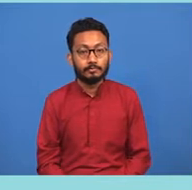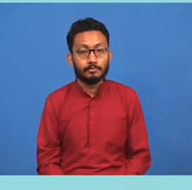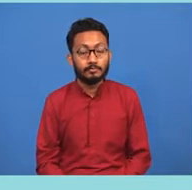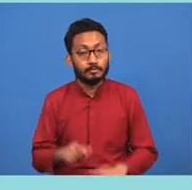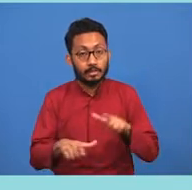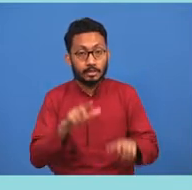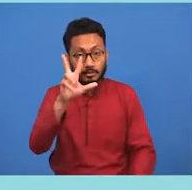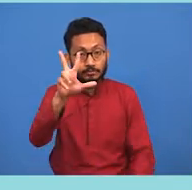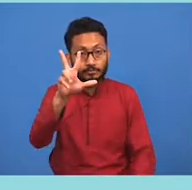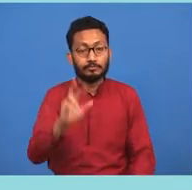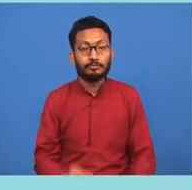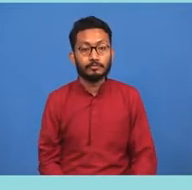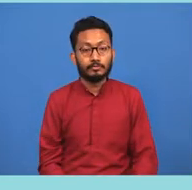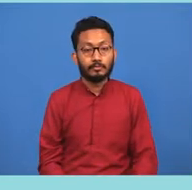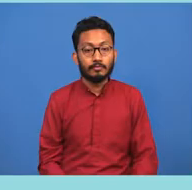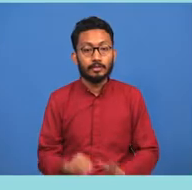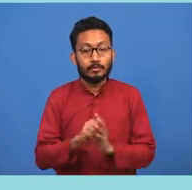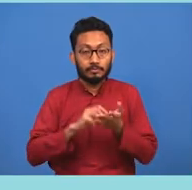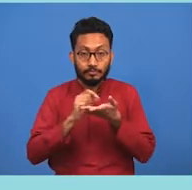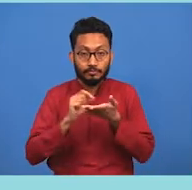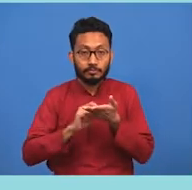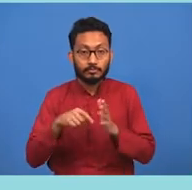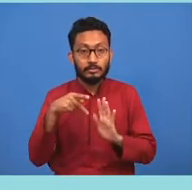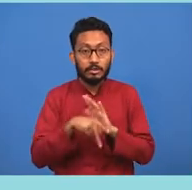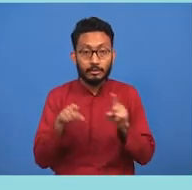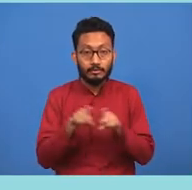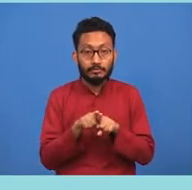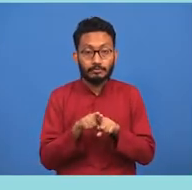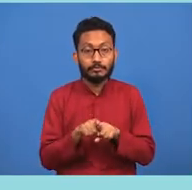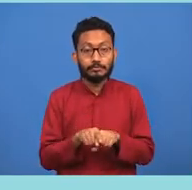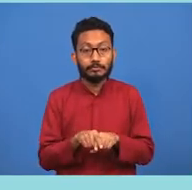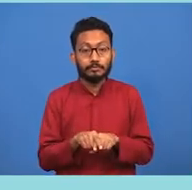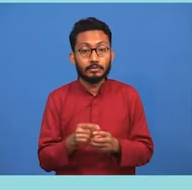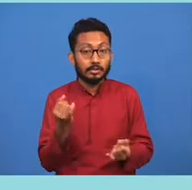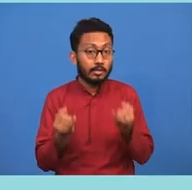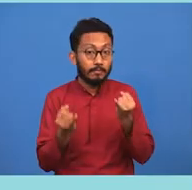Langkah 3, menulis persamaan kimia seimbang.